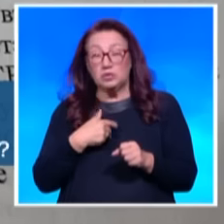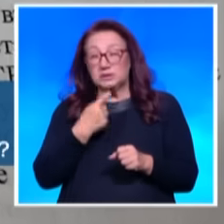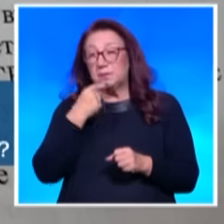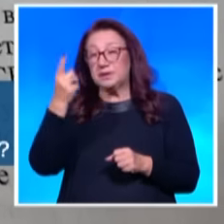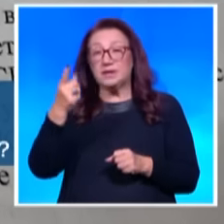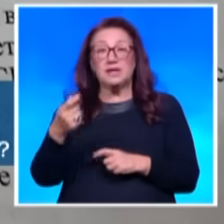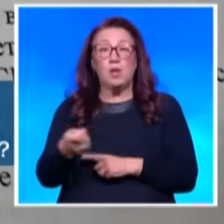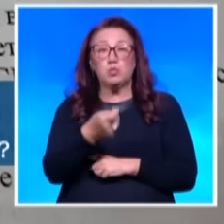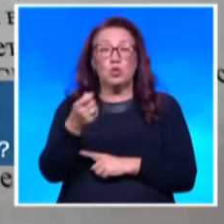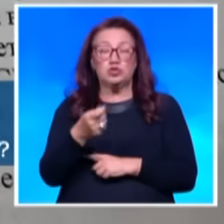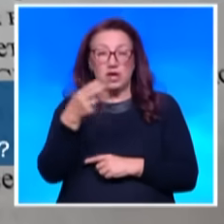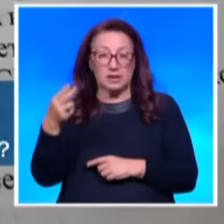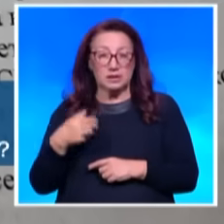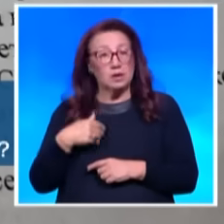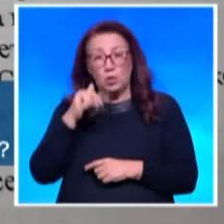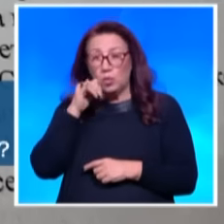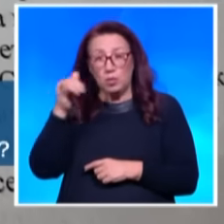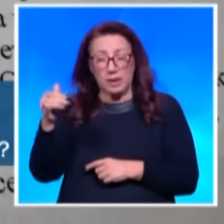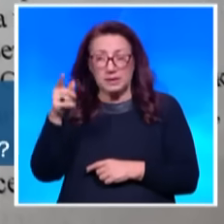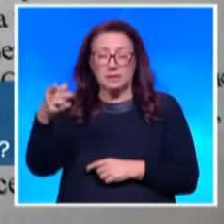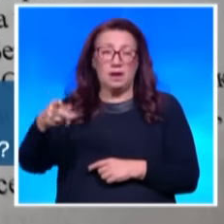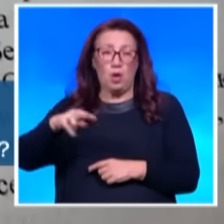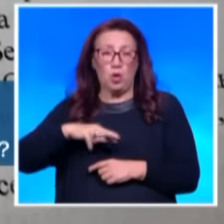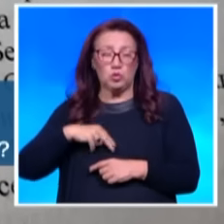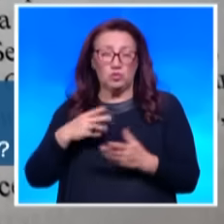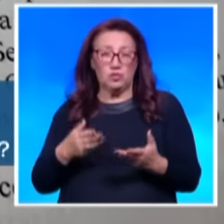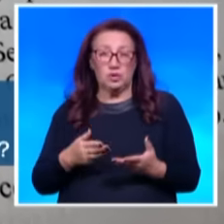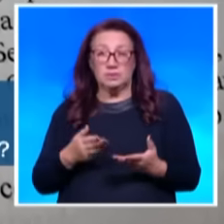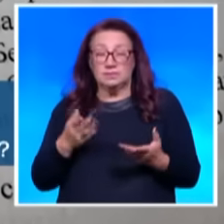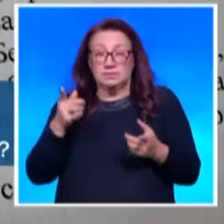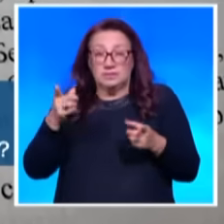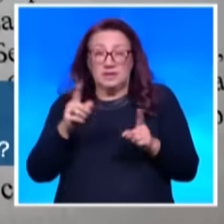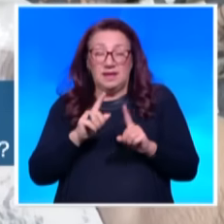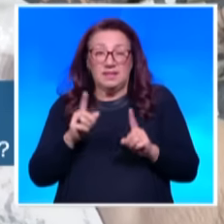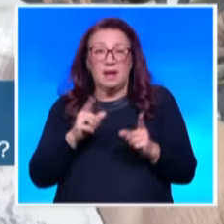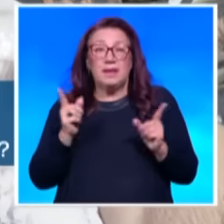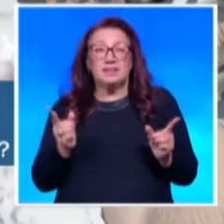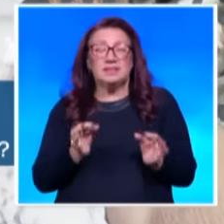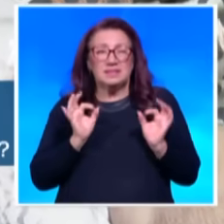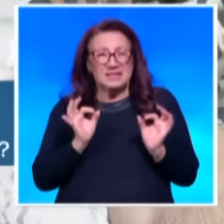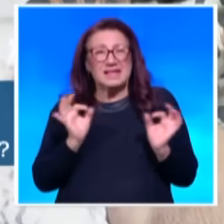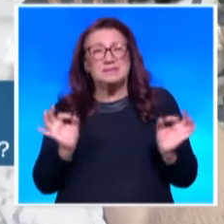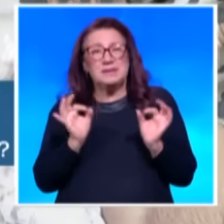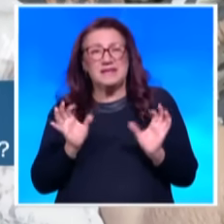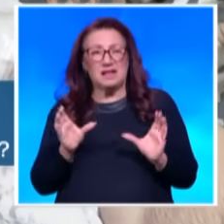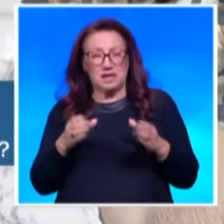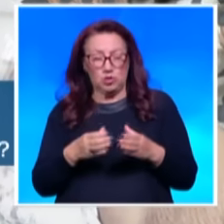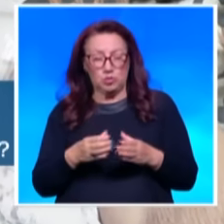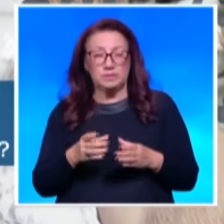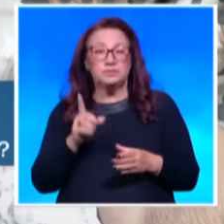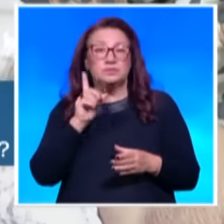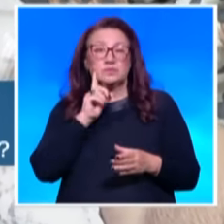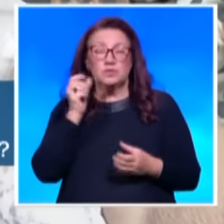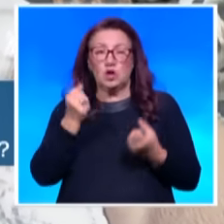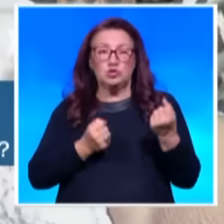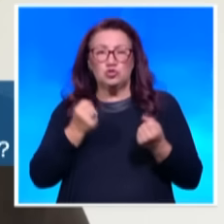пожарната. Звъннах в пожарната, те ме отговориха, че ние нямаме такава мобилна група. Шофьорът на буса за хемодиализа